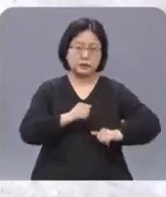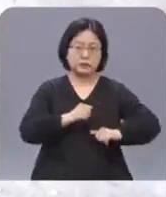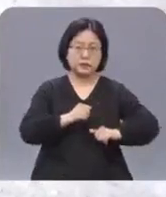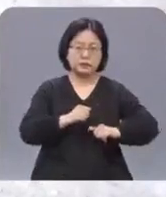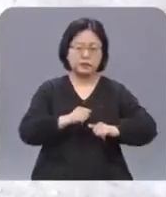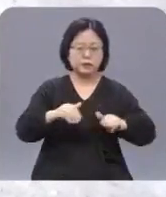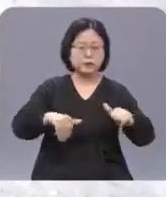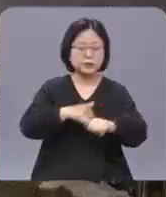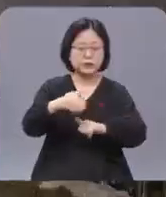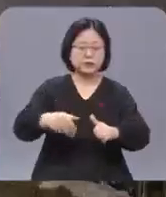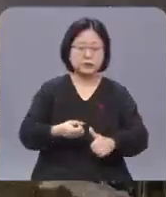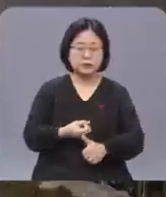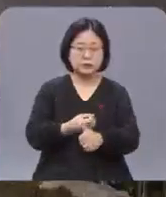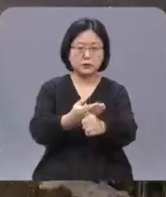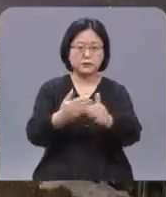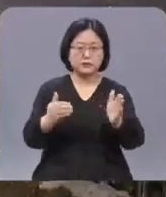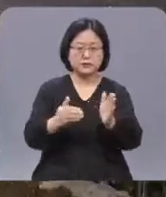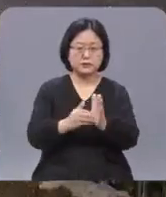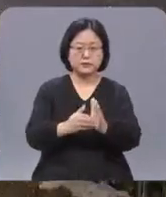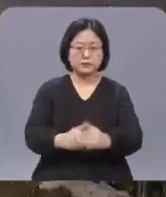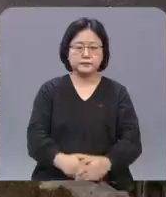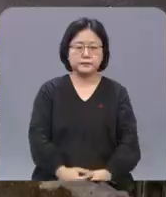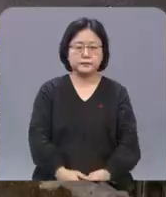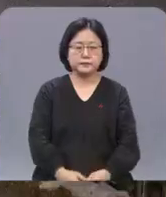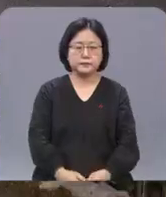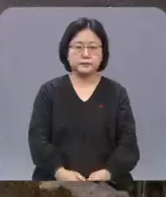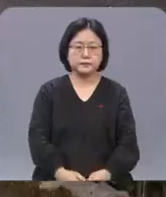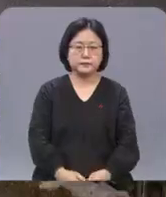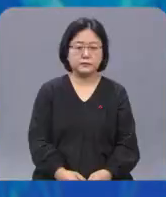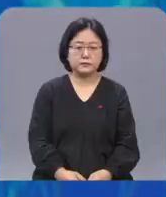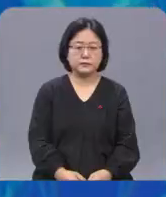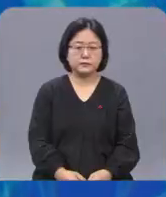광주광역시 치평동에서 KBS 뉴스 배수연입니다